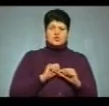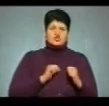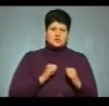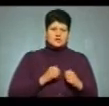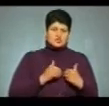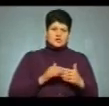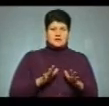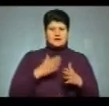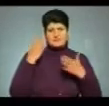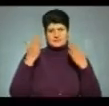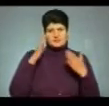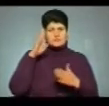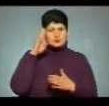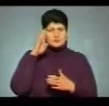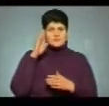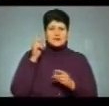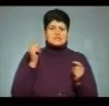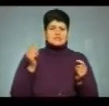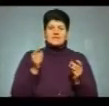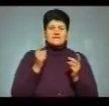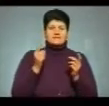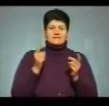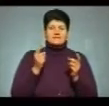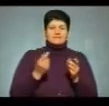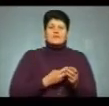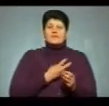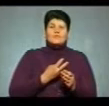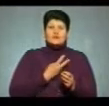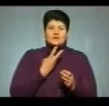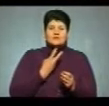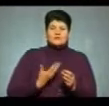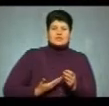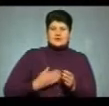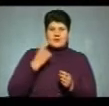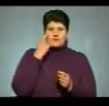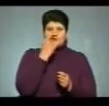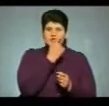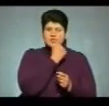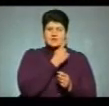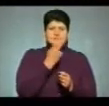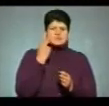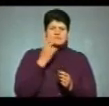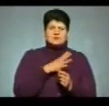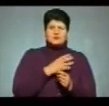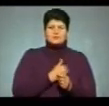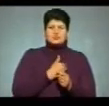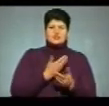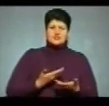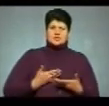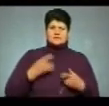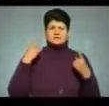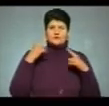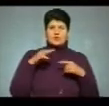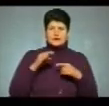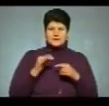з таким вогником до життя в очах. В нього завжди було бажання жити, щось створити. І оце,